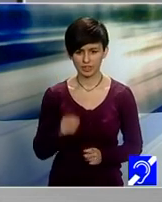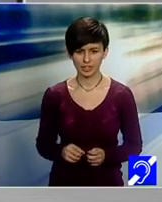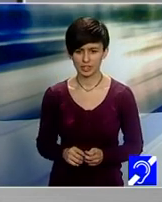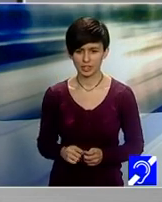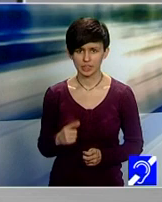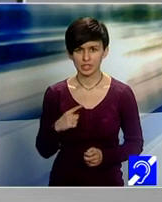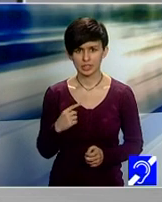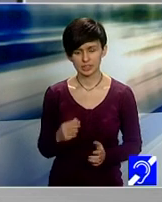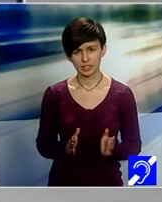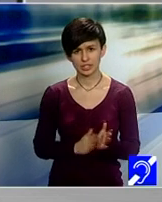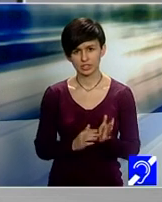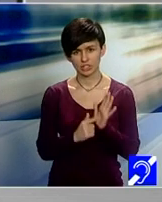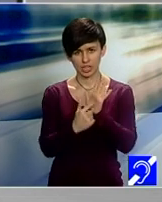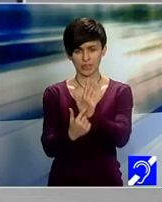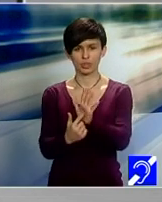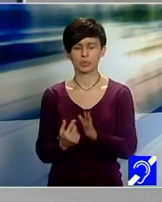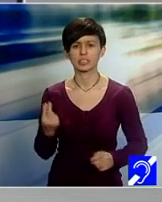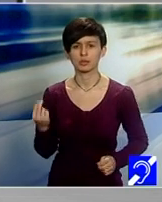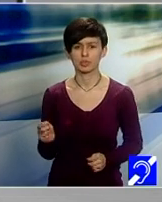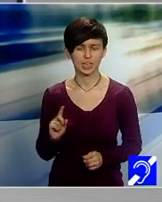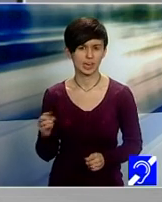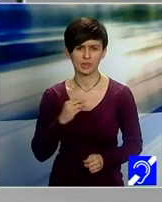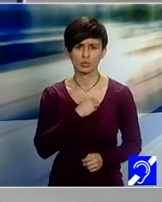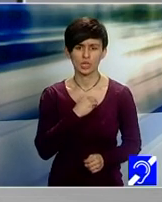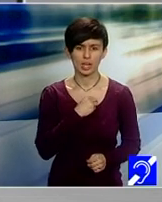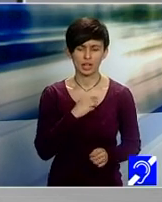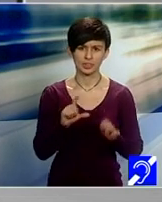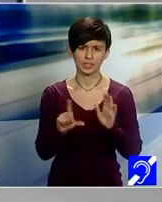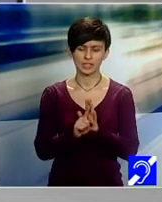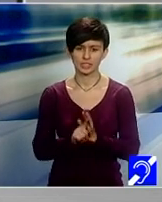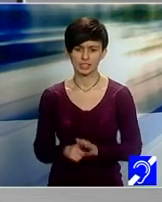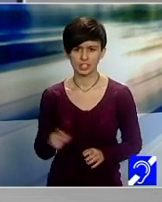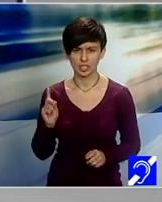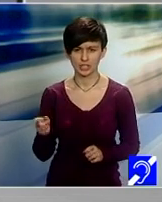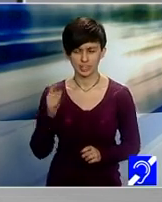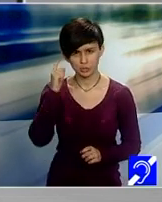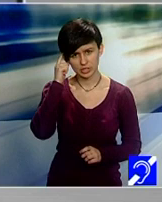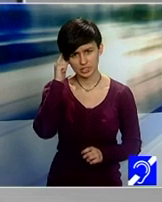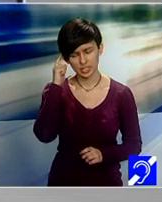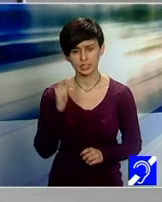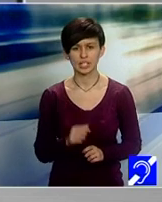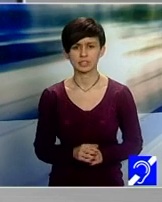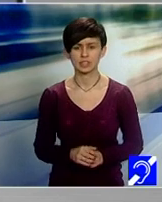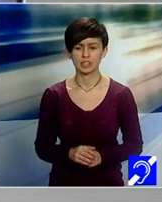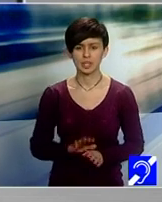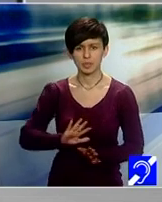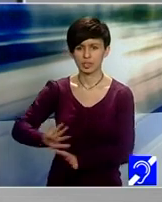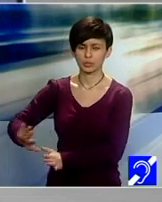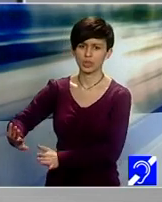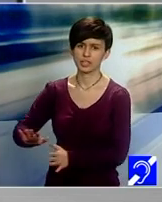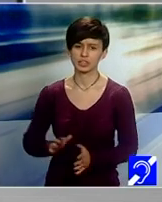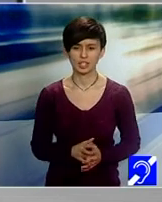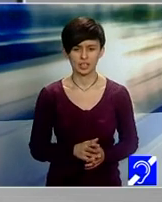de pertinente care nu afectează fondul legii, dar de care ar trebui să se țină cont tocmai ca să evităm eventuale